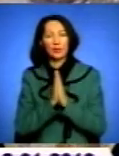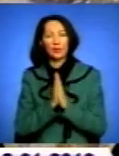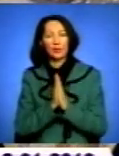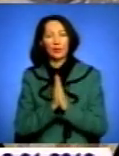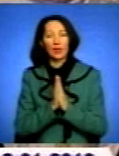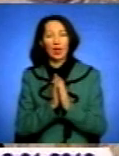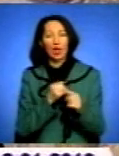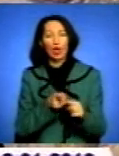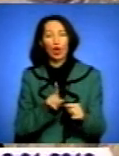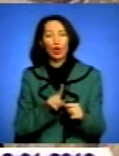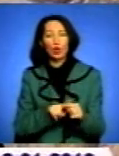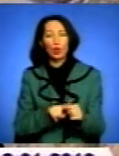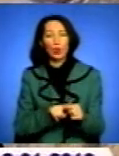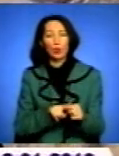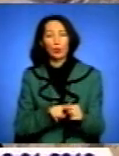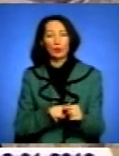цьому